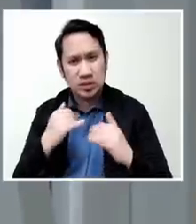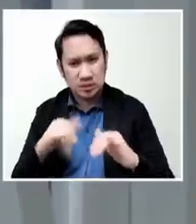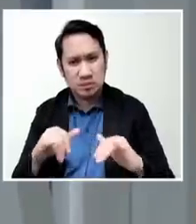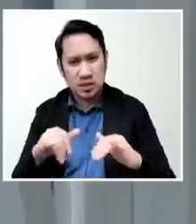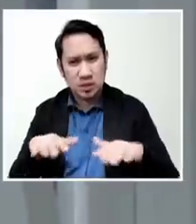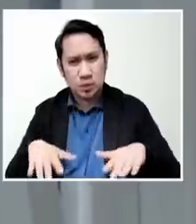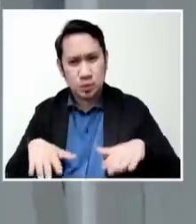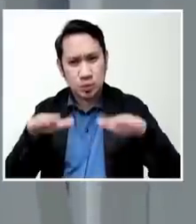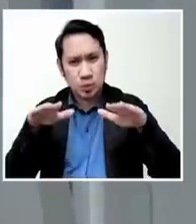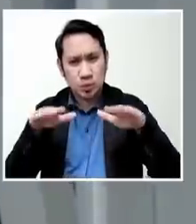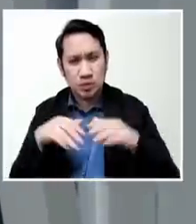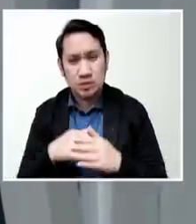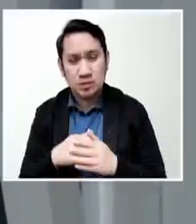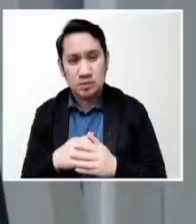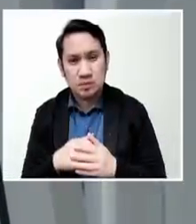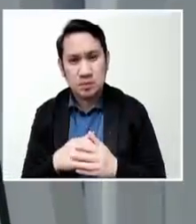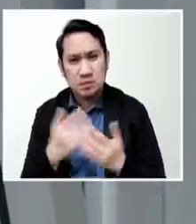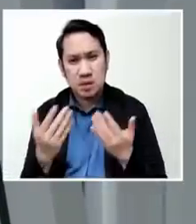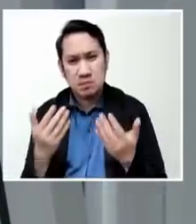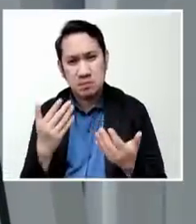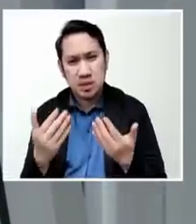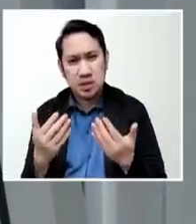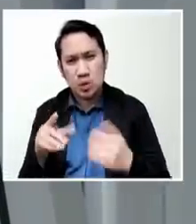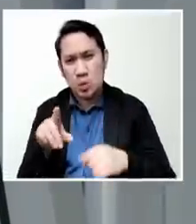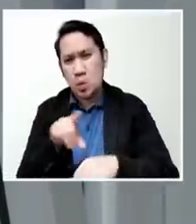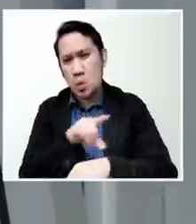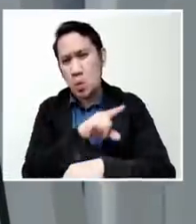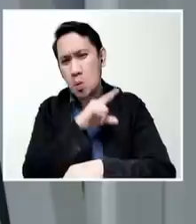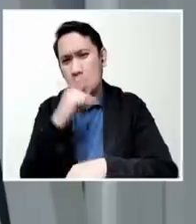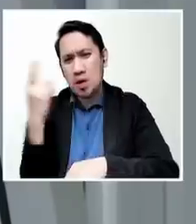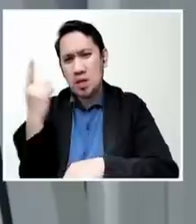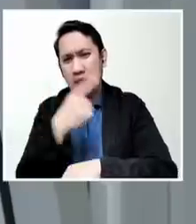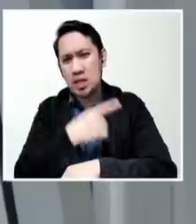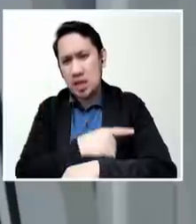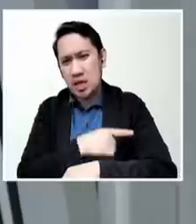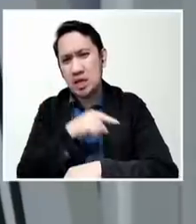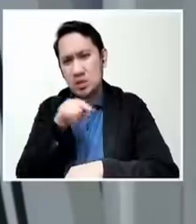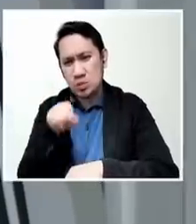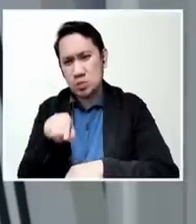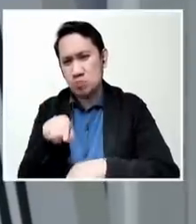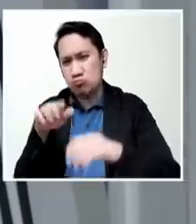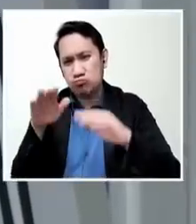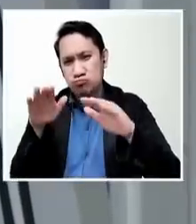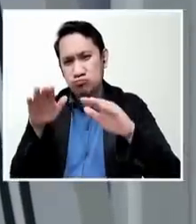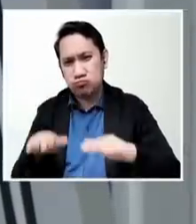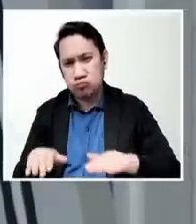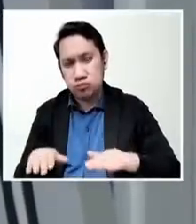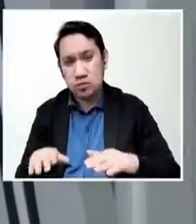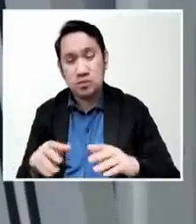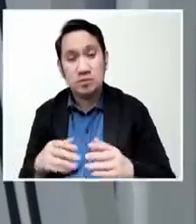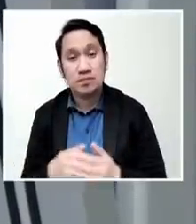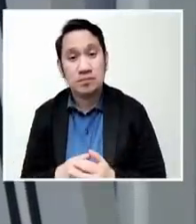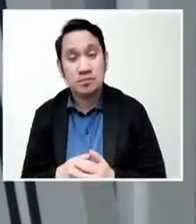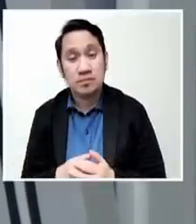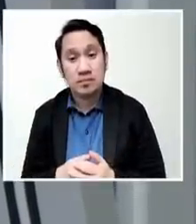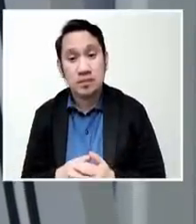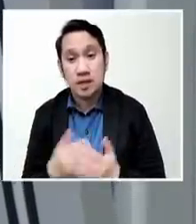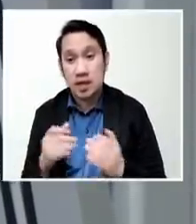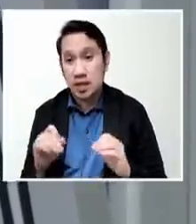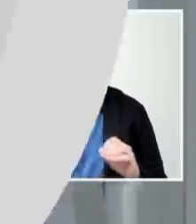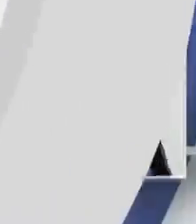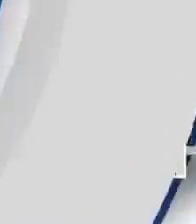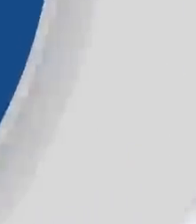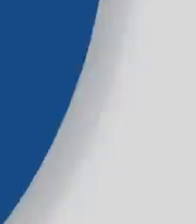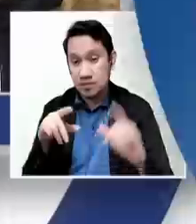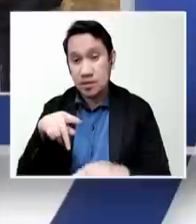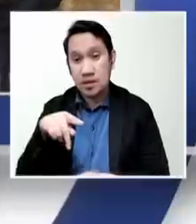na magtatagal pa ng ilang araw bago tuluyang humupa ang naturang baha. At live po mula sa bayan ng Paumbong,